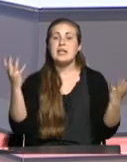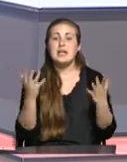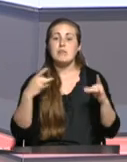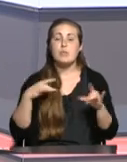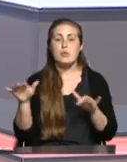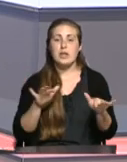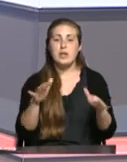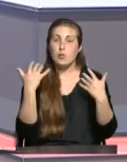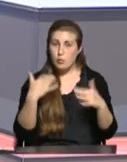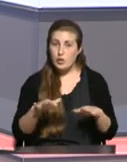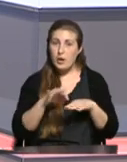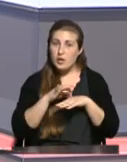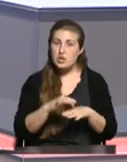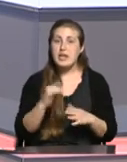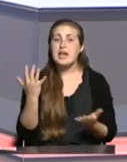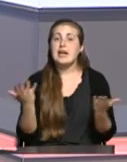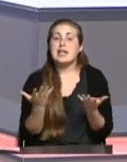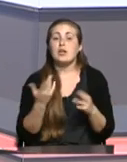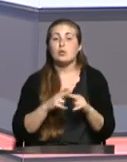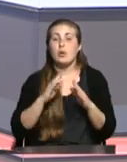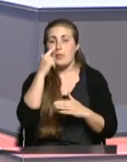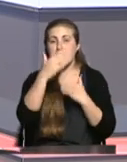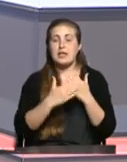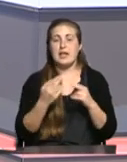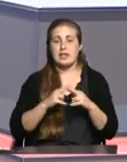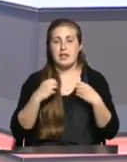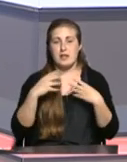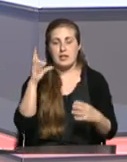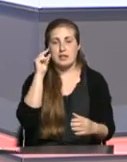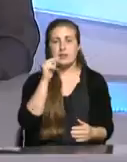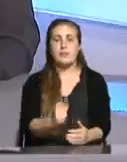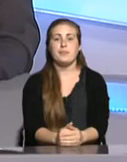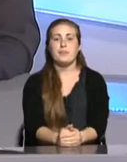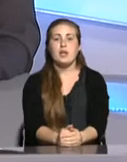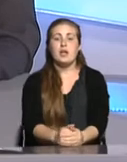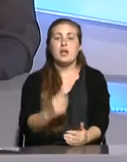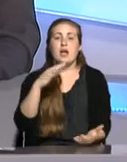уже прошли и только планируются в преддверии этой даты всего